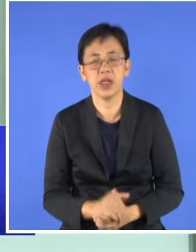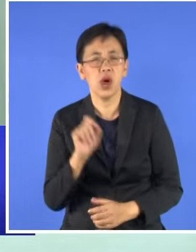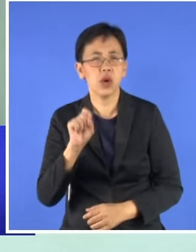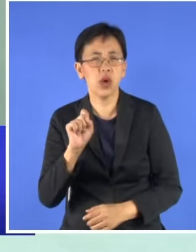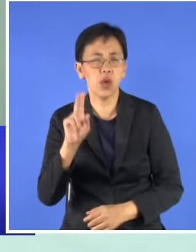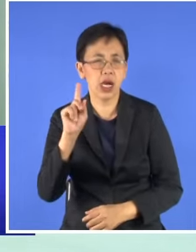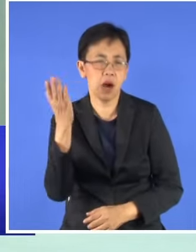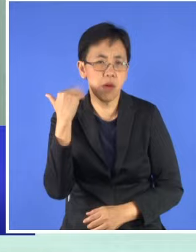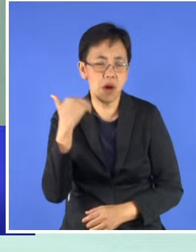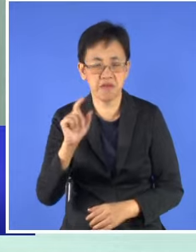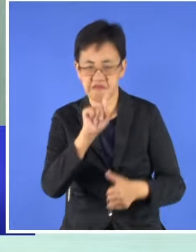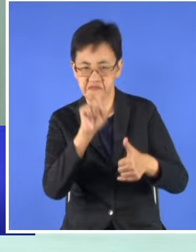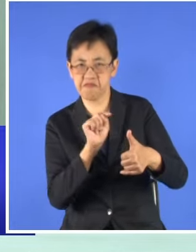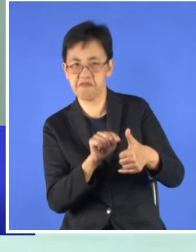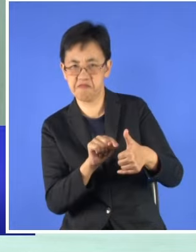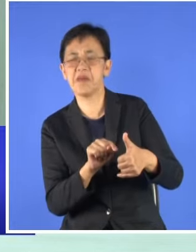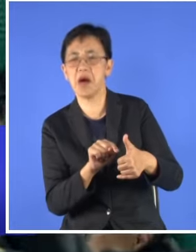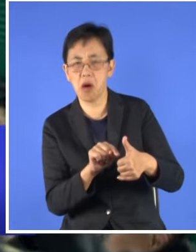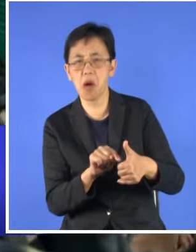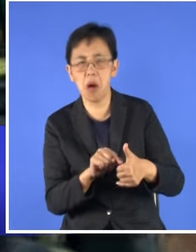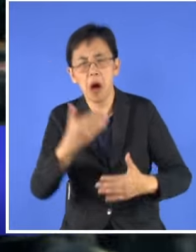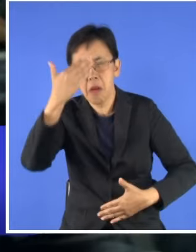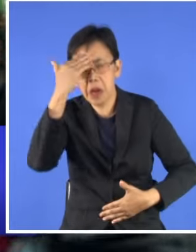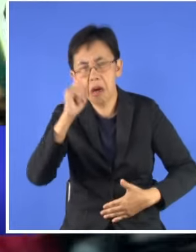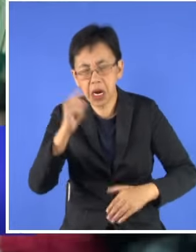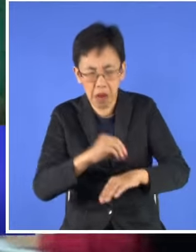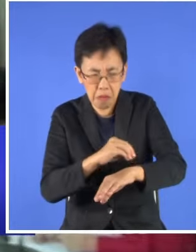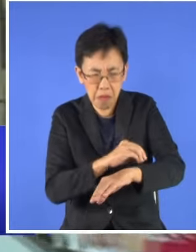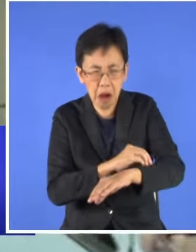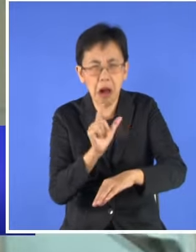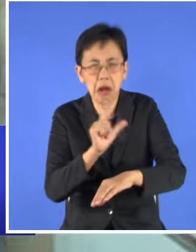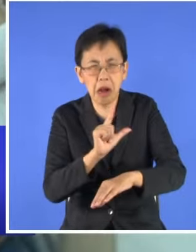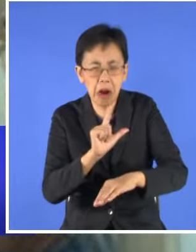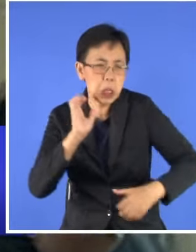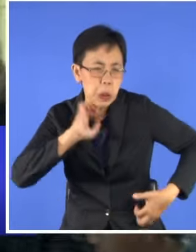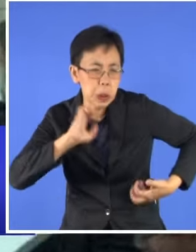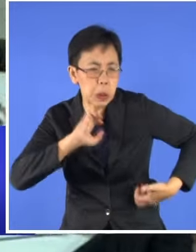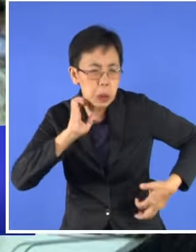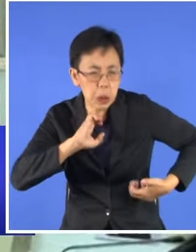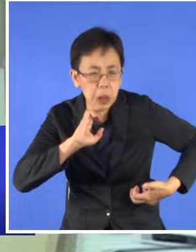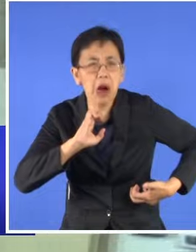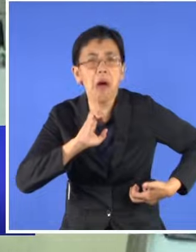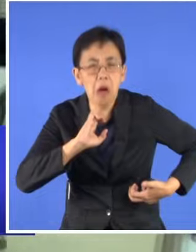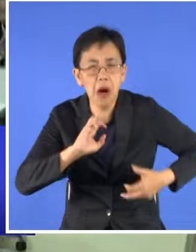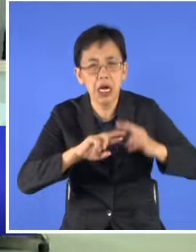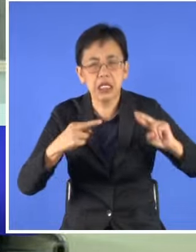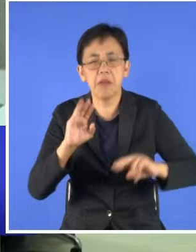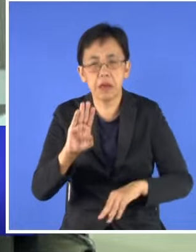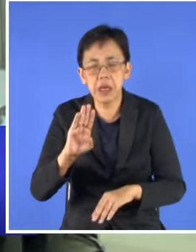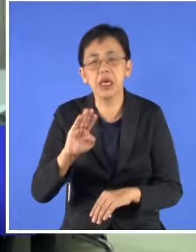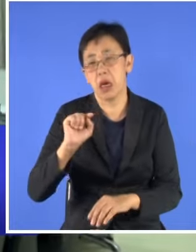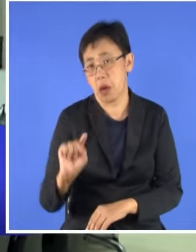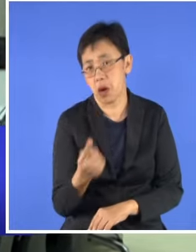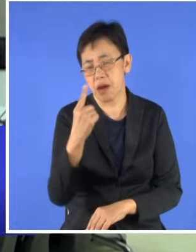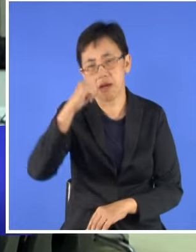พบผู้ต้องสงสัยป่วยเป็โรคฝีดาศวานอนสายพันดเคล็ดวันบีรายแรกใประเทศไยซึเป็นผู้ป่